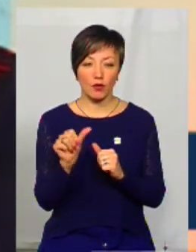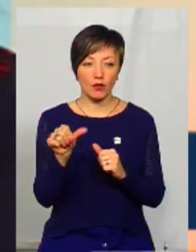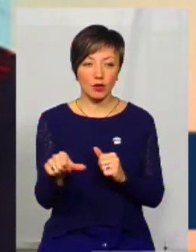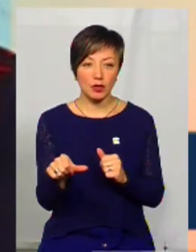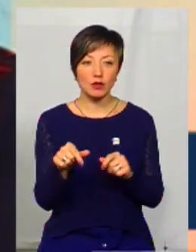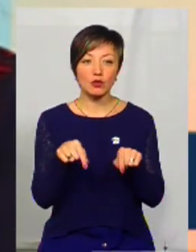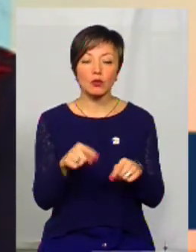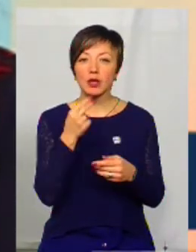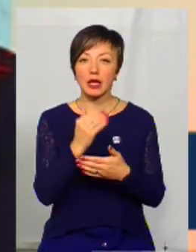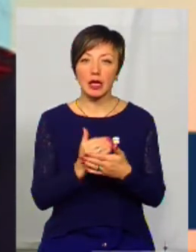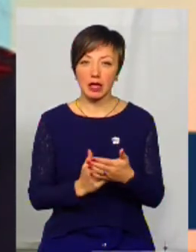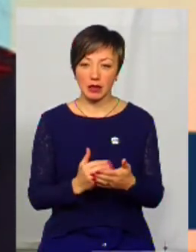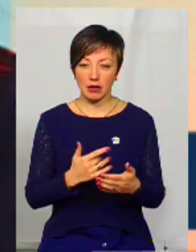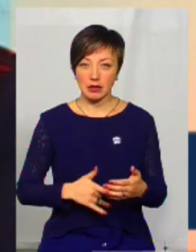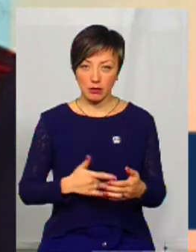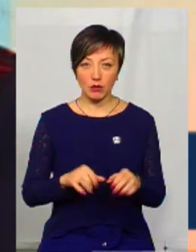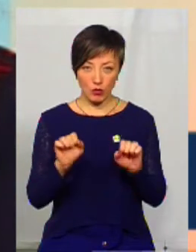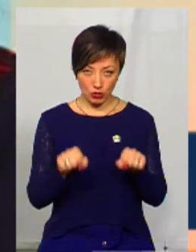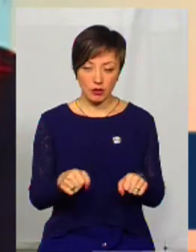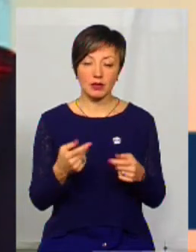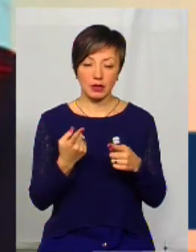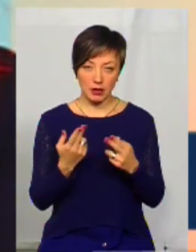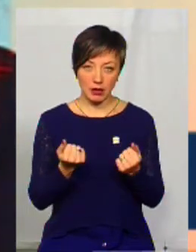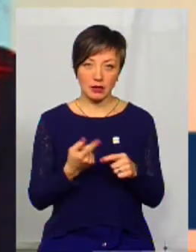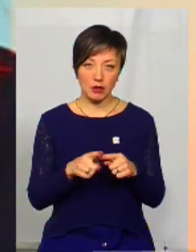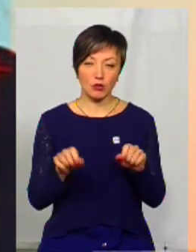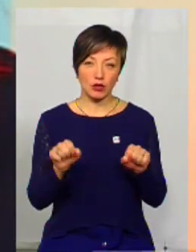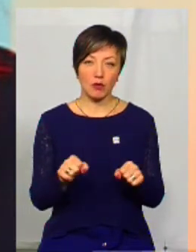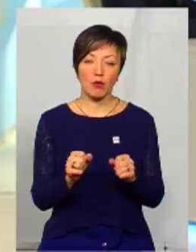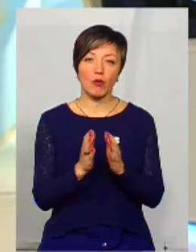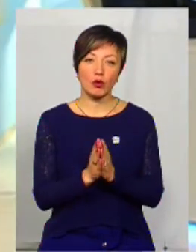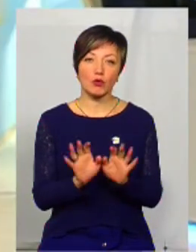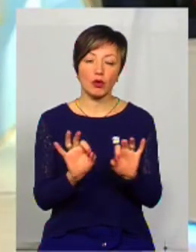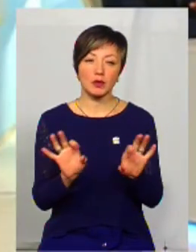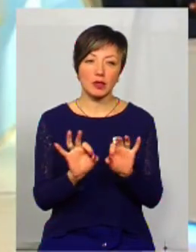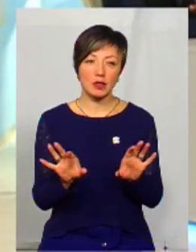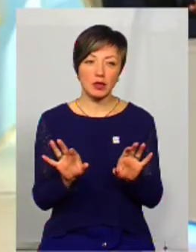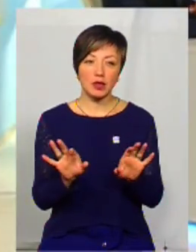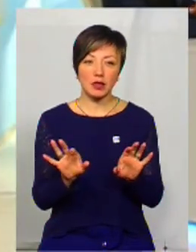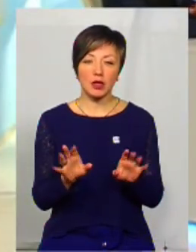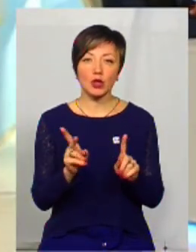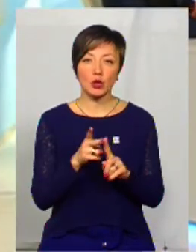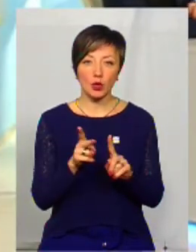виділена, в чому саме дієта має бути забезпечена. Тобто це можливо? Це можливо. І попрошу ще прокоментувати